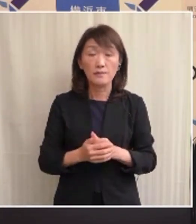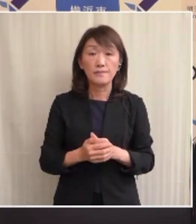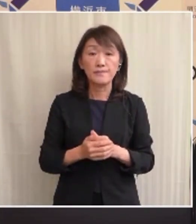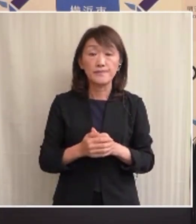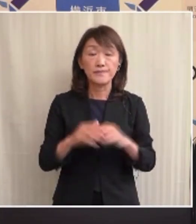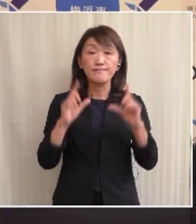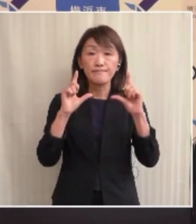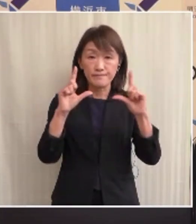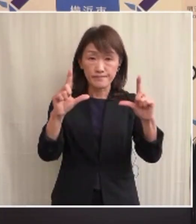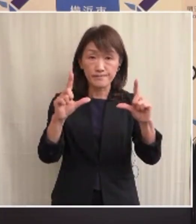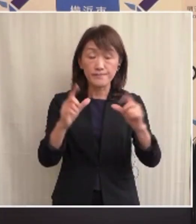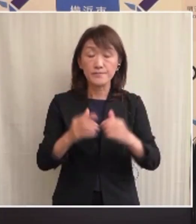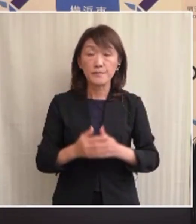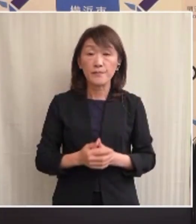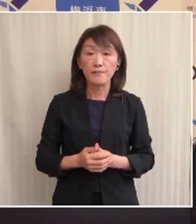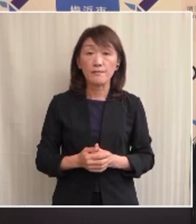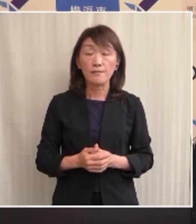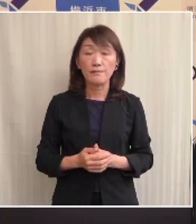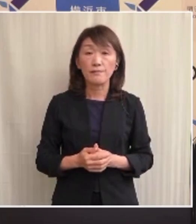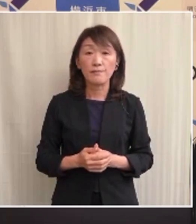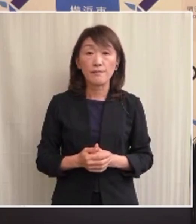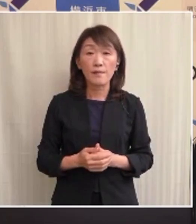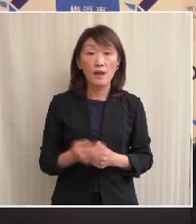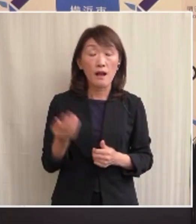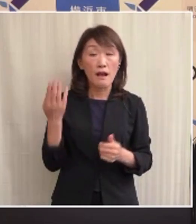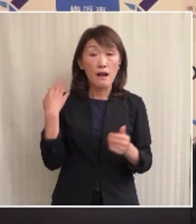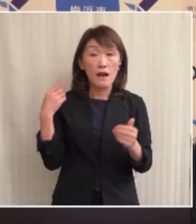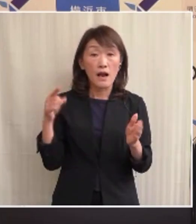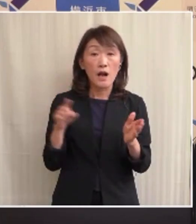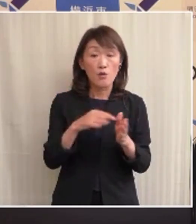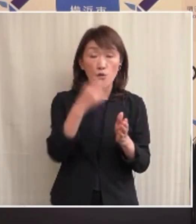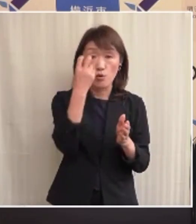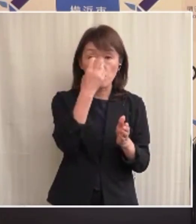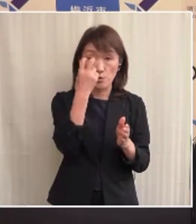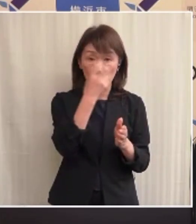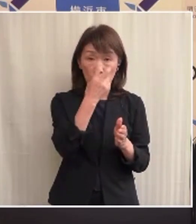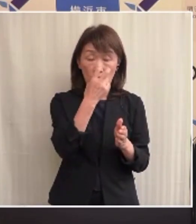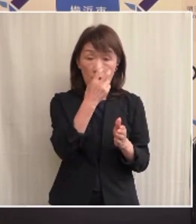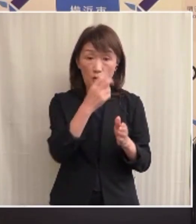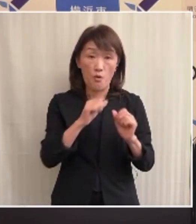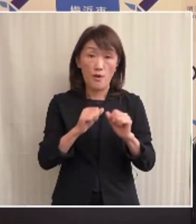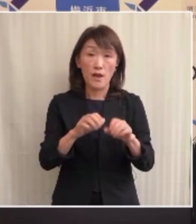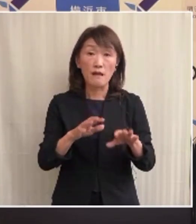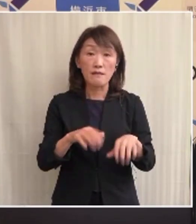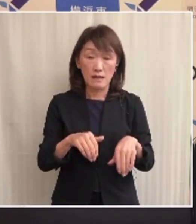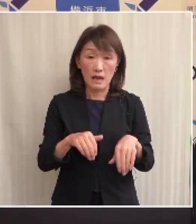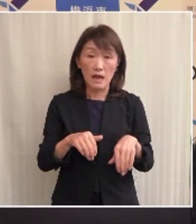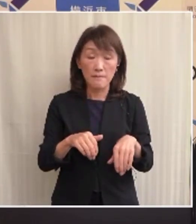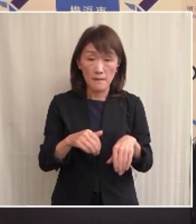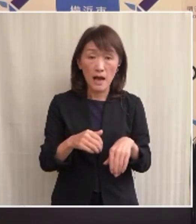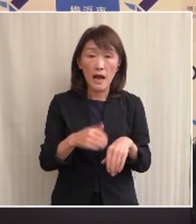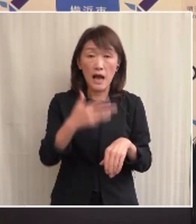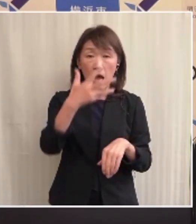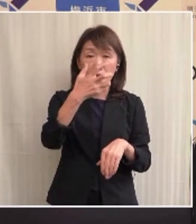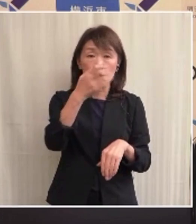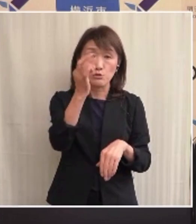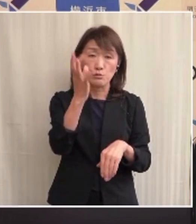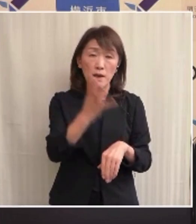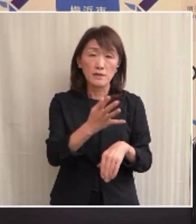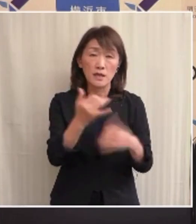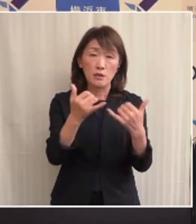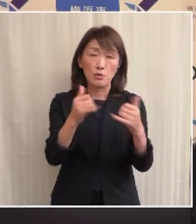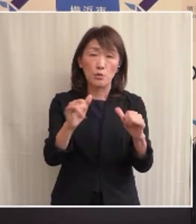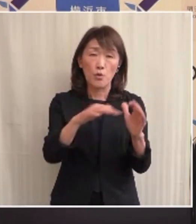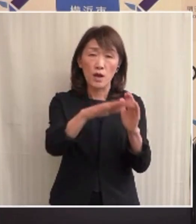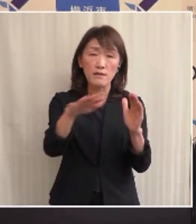はい、ありがとうございます。過去 その先ほどの調査、市の方で行った調査によれば8割の方にが困っているという話